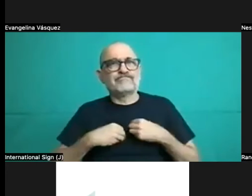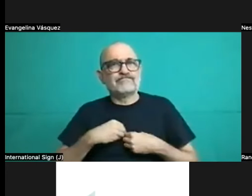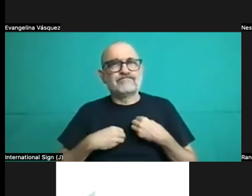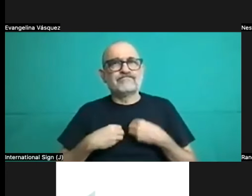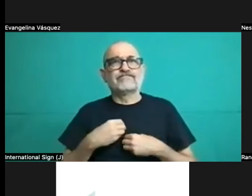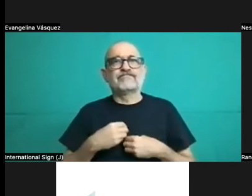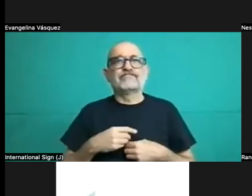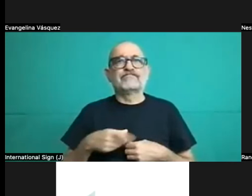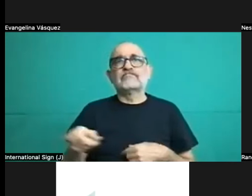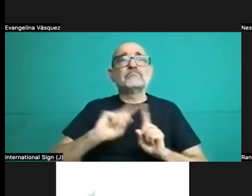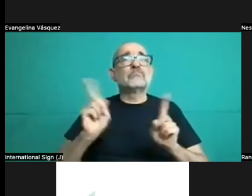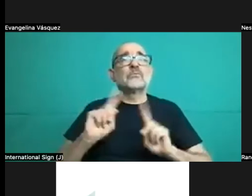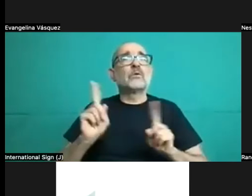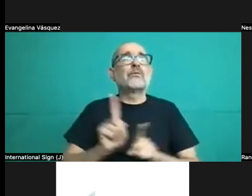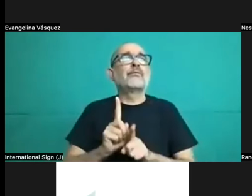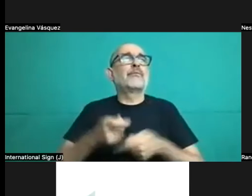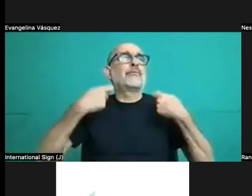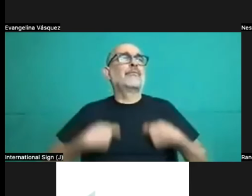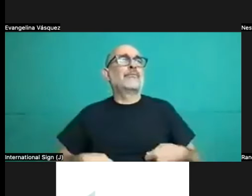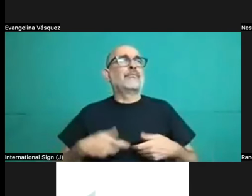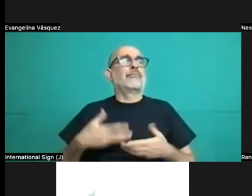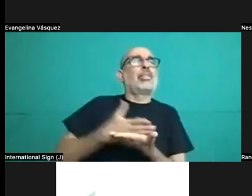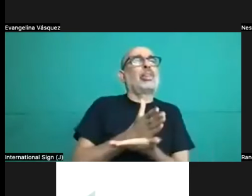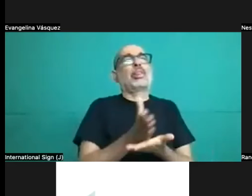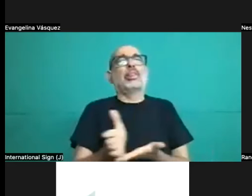Il faut que ça fasse partie des politiques publiques.